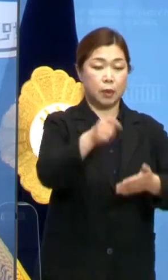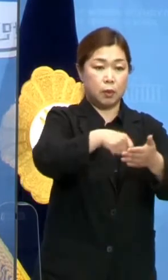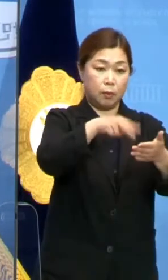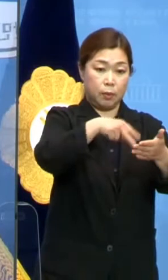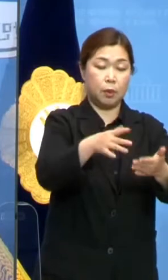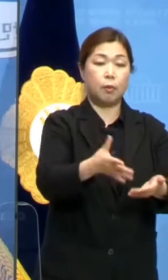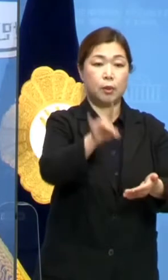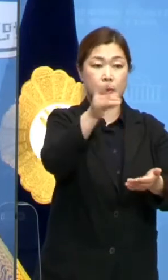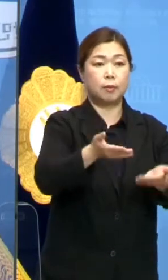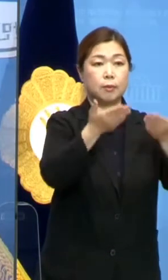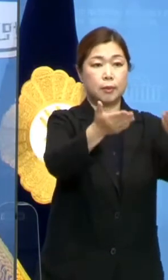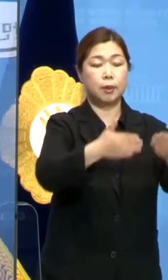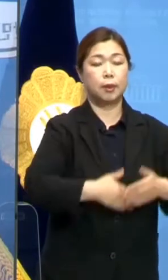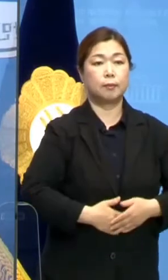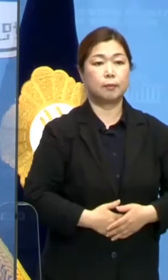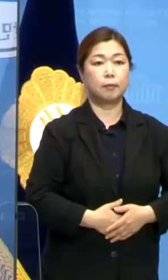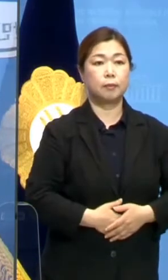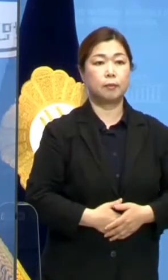기자회견문을 먼저 낭독하도록 하겠습니다.